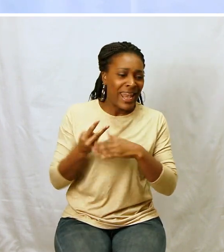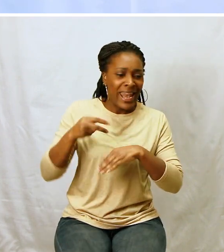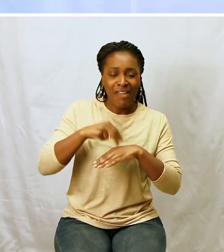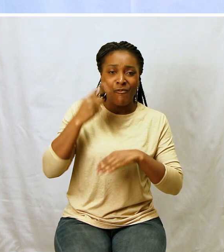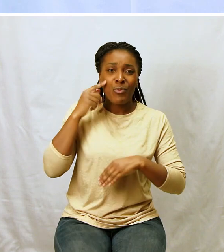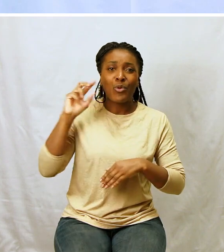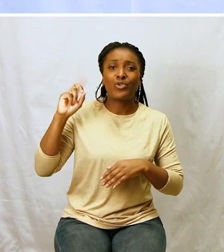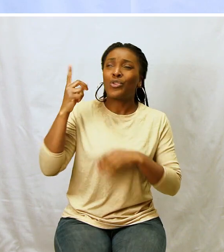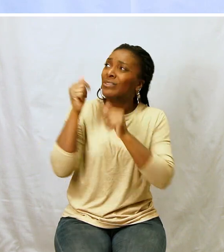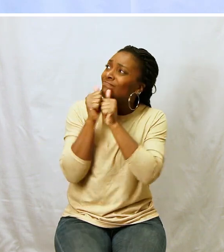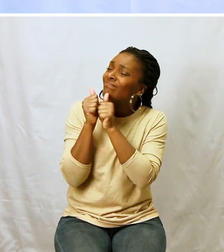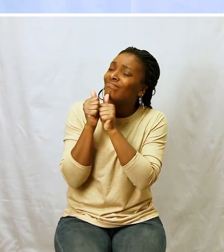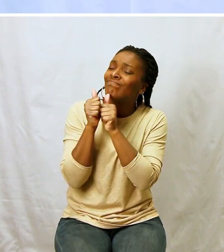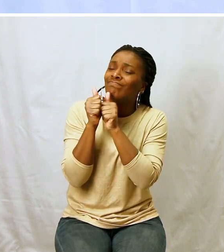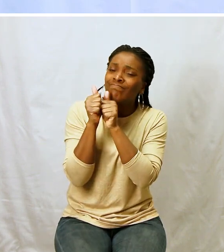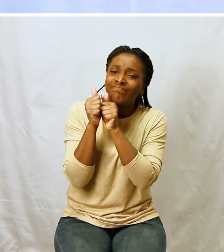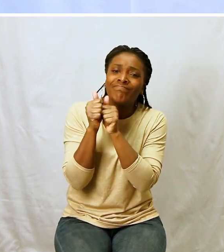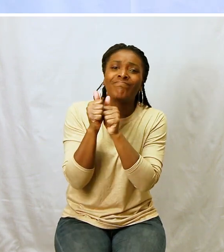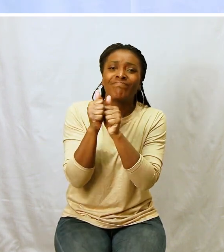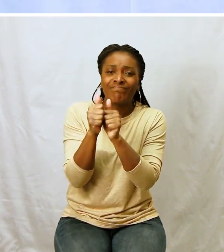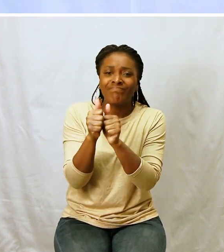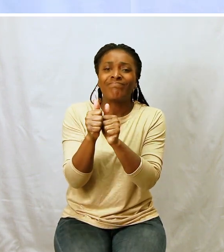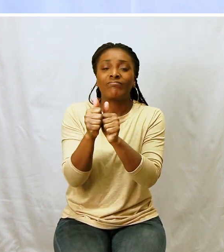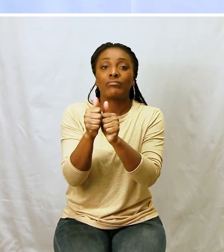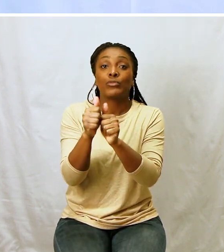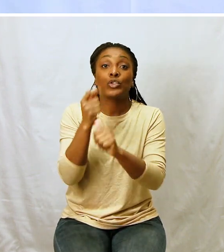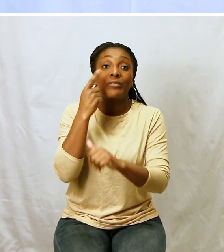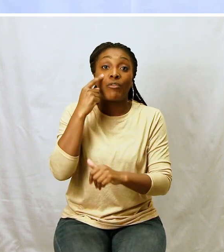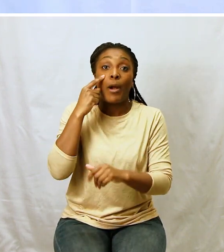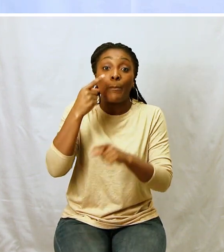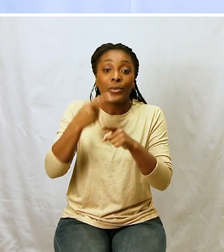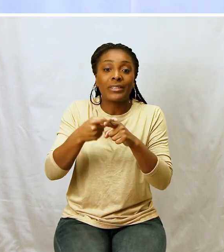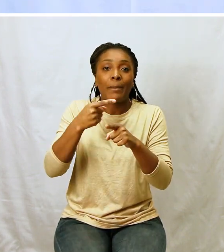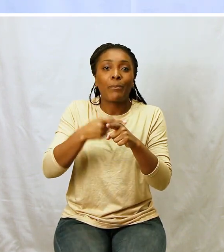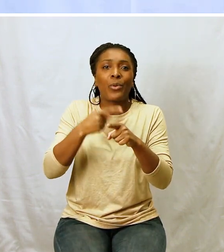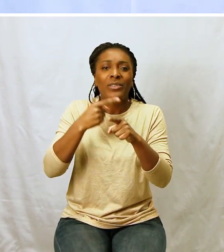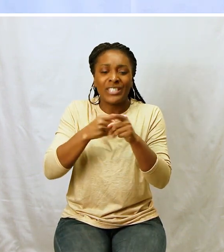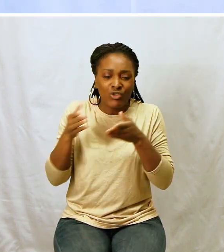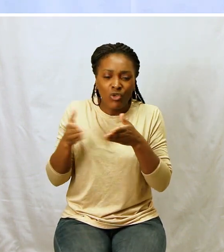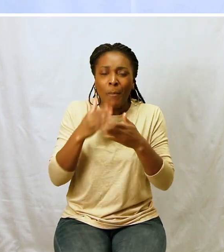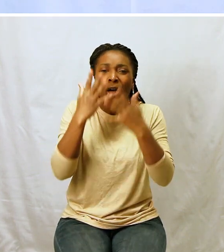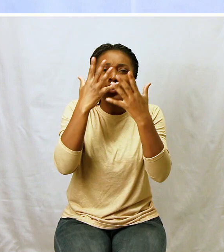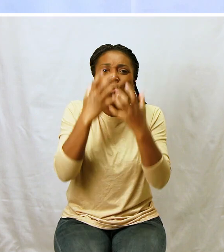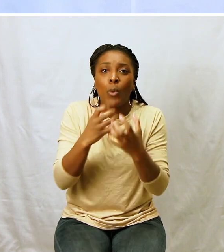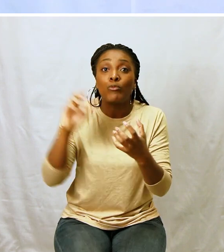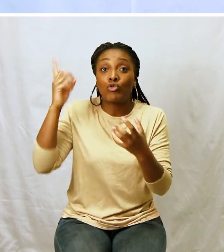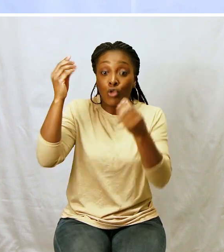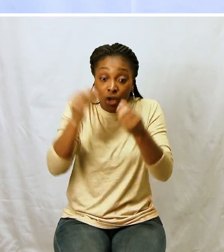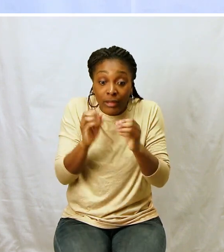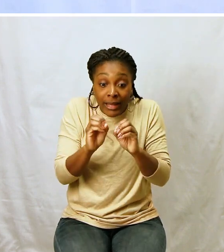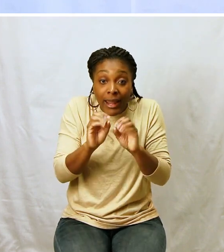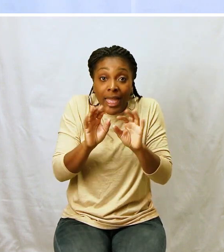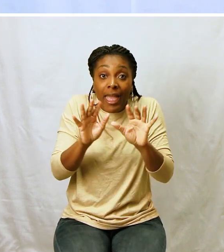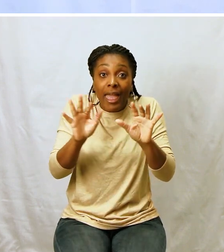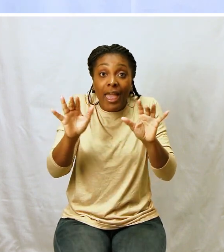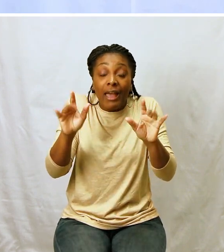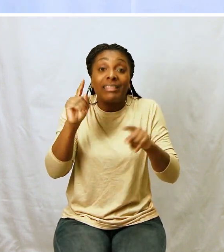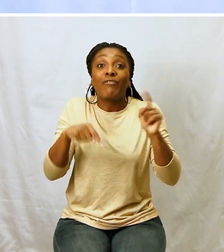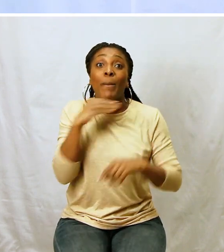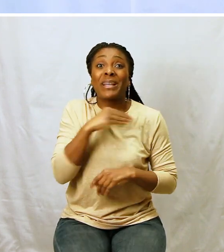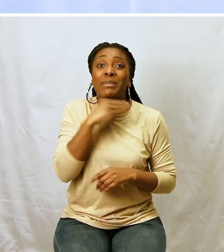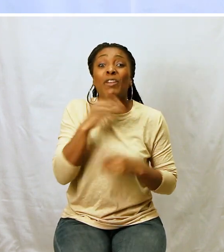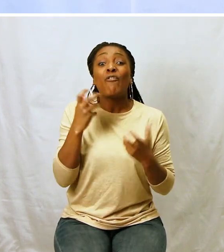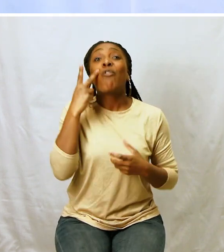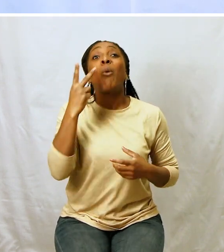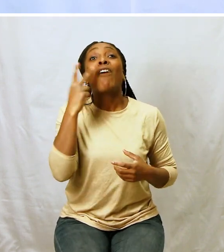marcher avec lui, alors tu vas voir que petit à petit, le Seigneur va éclairer ton chemin. Parfois, on est trop pressé. On voudrait voir de l'autre côté